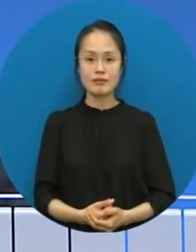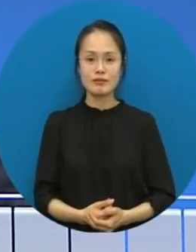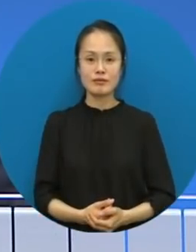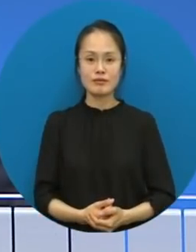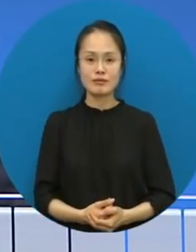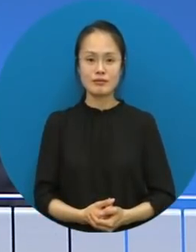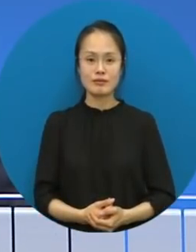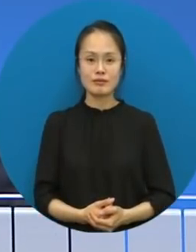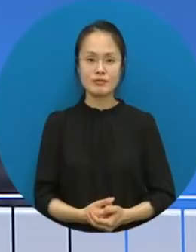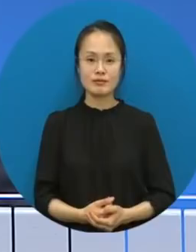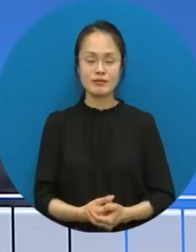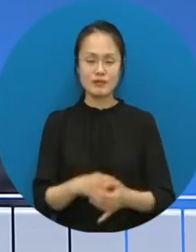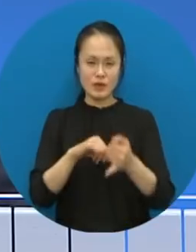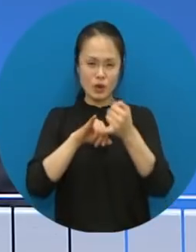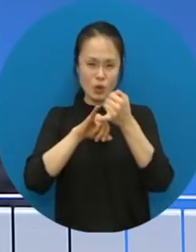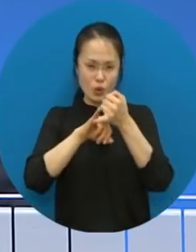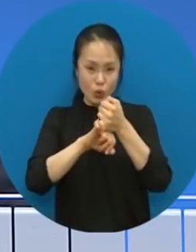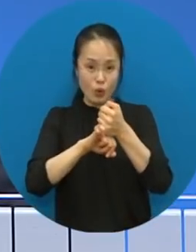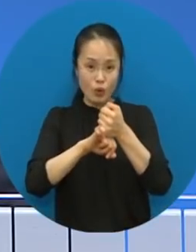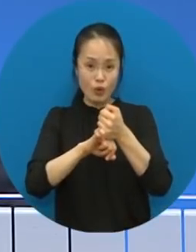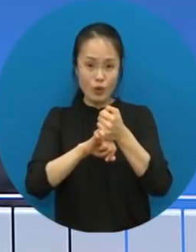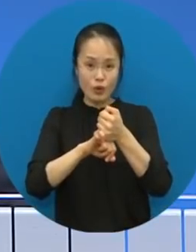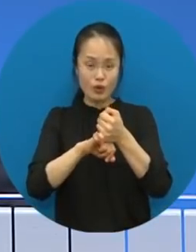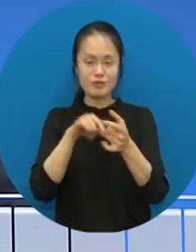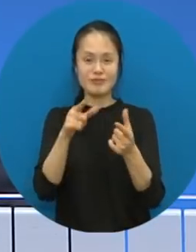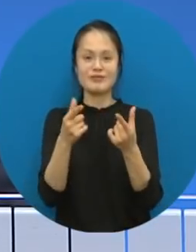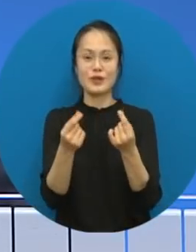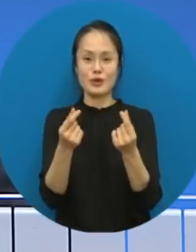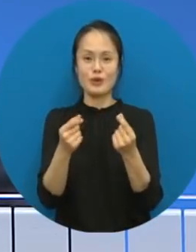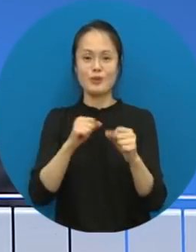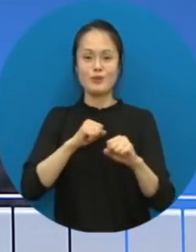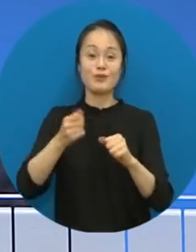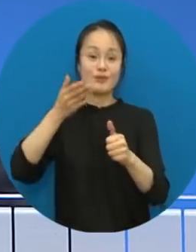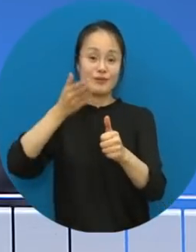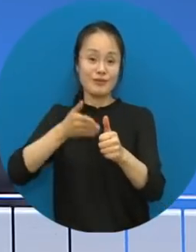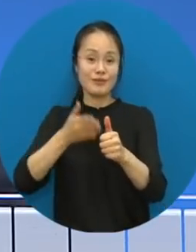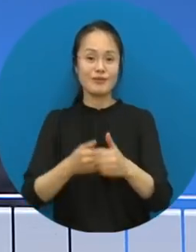제발 그러시기 바랍니다. 자, 그럴 때